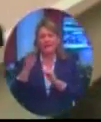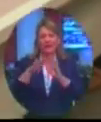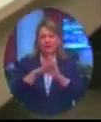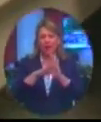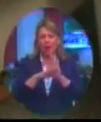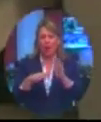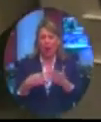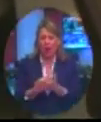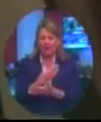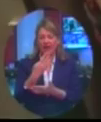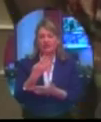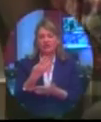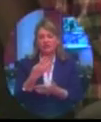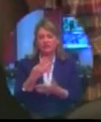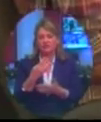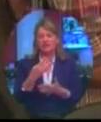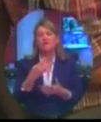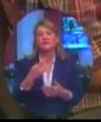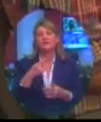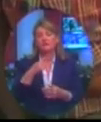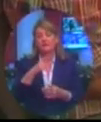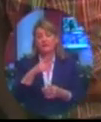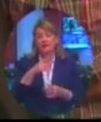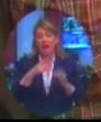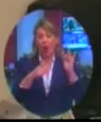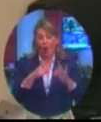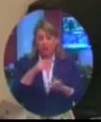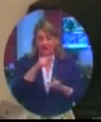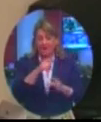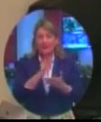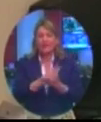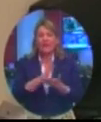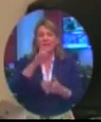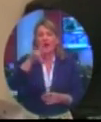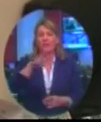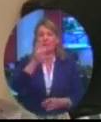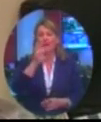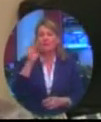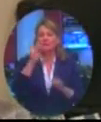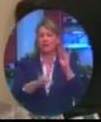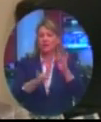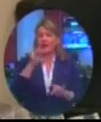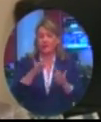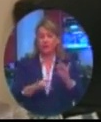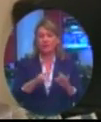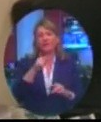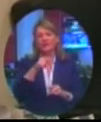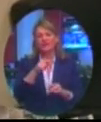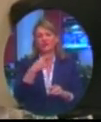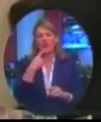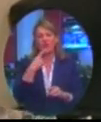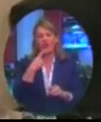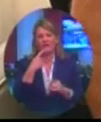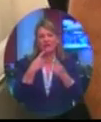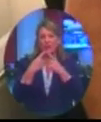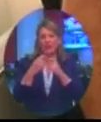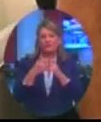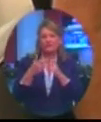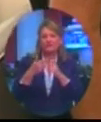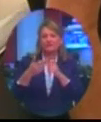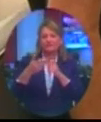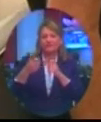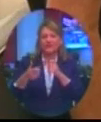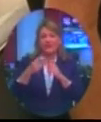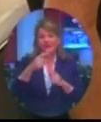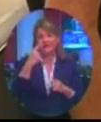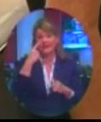החדש בכל הקריאות. האופוזיציה מכינה כ-2,500 הסתייגויות, מה שמבטיח דיונים ארוכים, ועל פניו נדמה כי המשברים